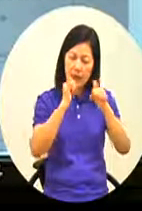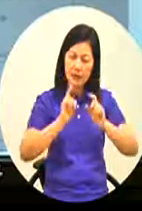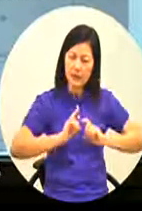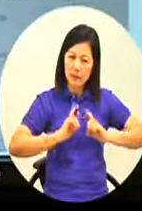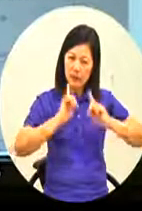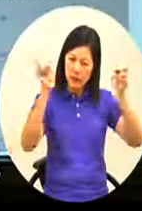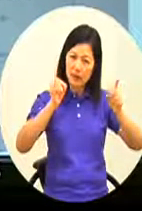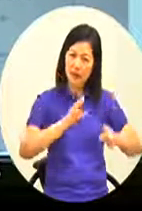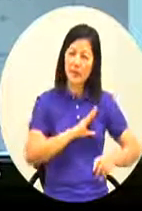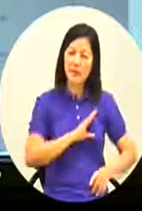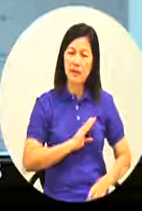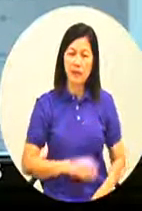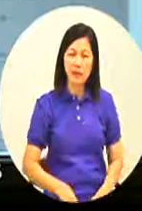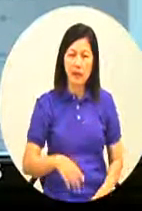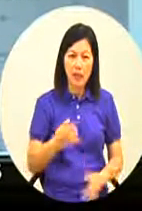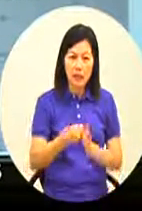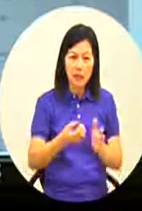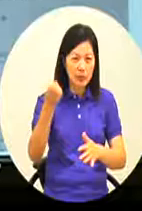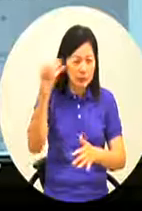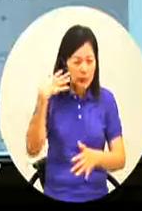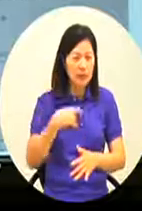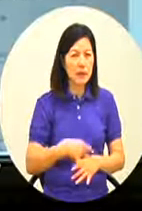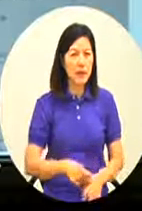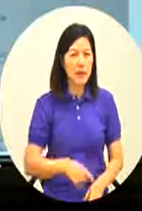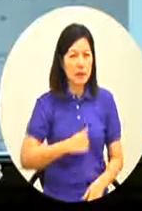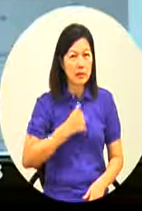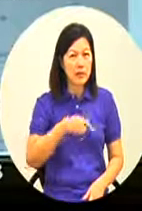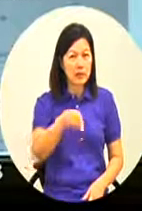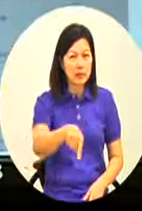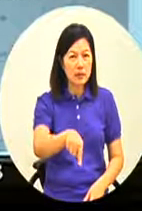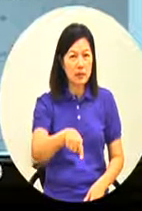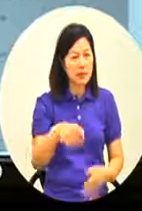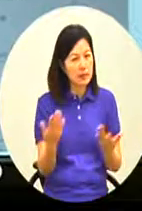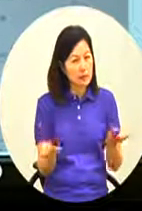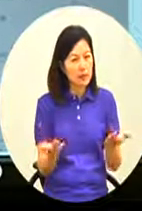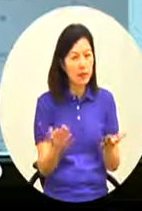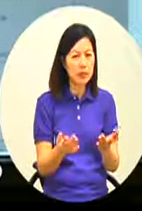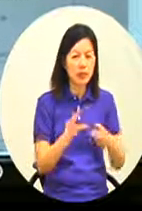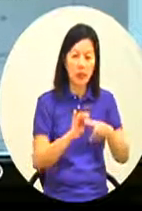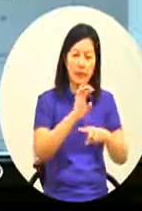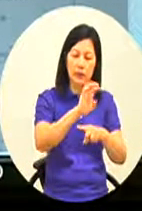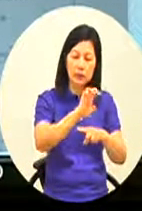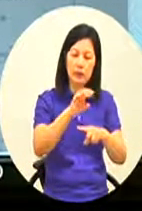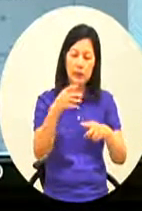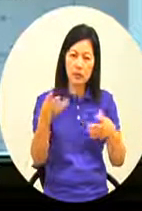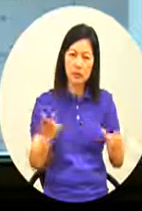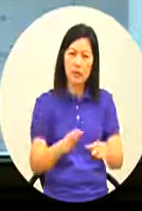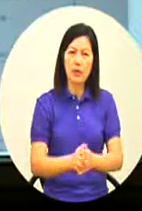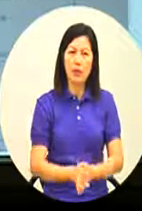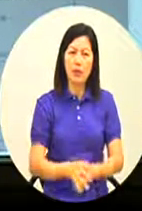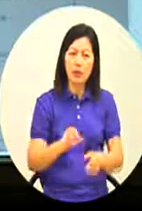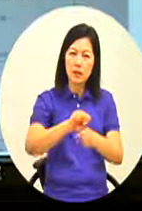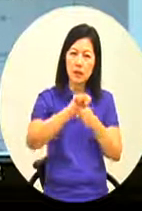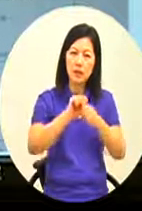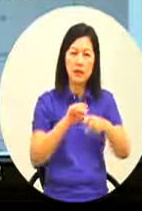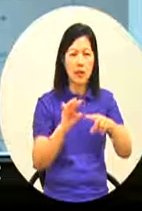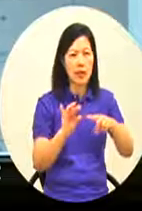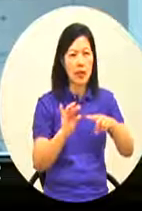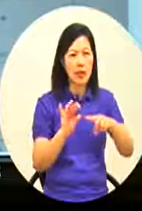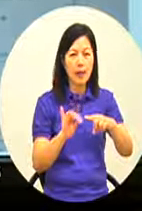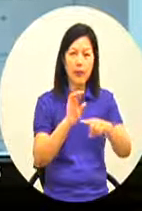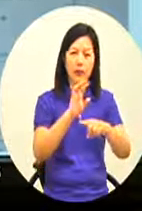刚刚听到的那个局长说的时候，就讲说，其实吼，哎、欸，差不多吼，一般40%都差不多增加是差不多